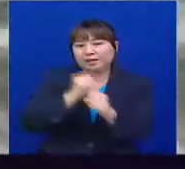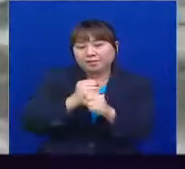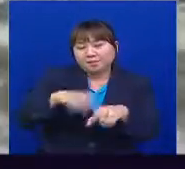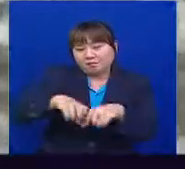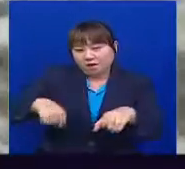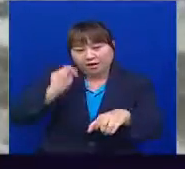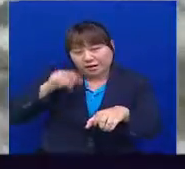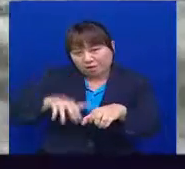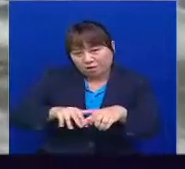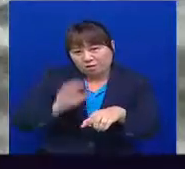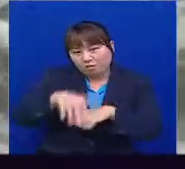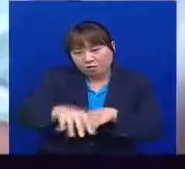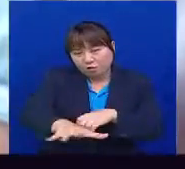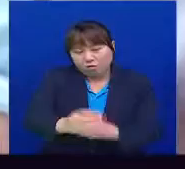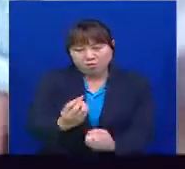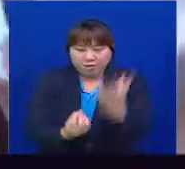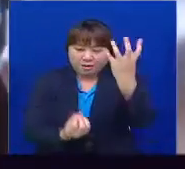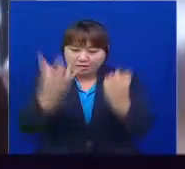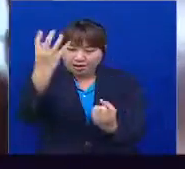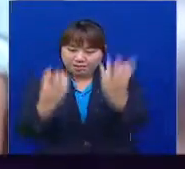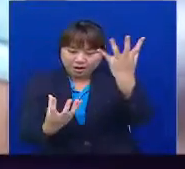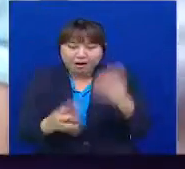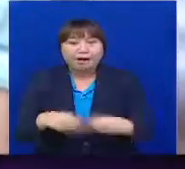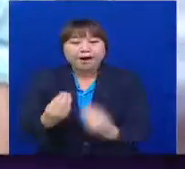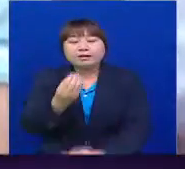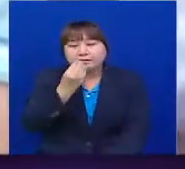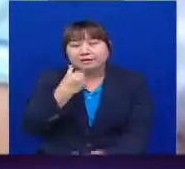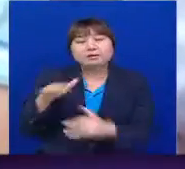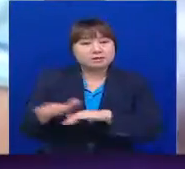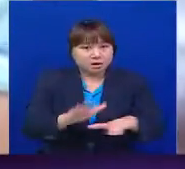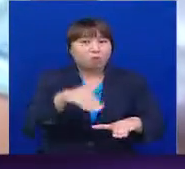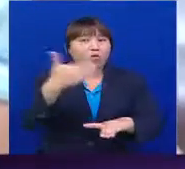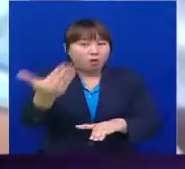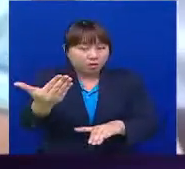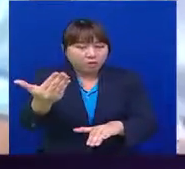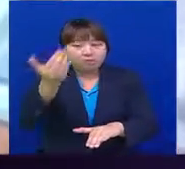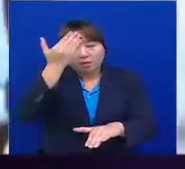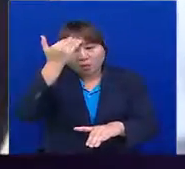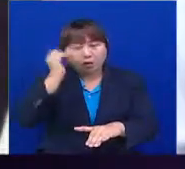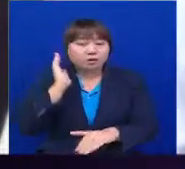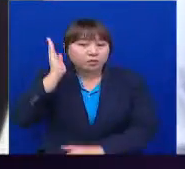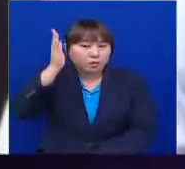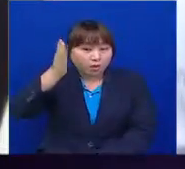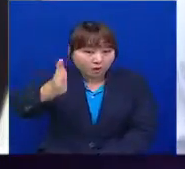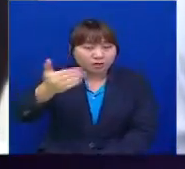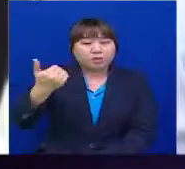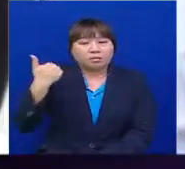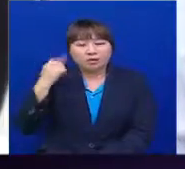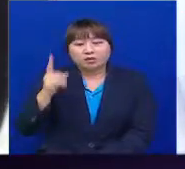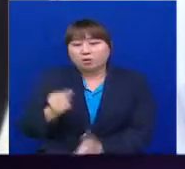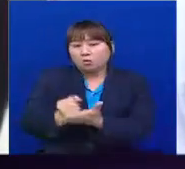ไว้เราไปปลูกป่าเอาไว้ไปปลูกอาหารสัตว์เอาไว้เตรียมไว้ก่อนนะครับเพราะว่าต่อไปเนี่ยมันก็ต้องพึ่งพา